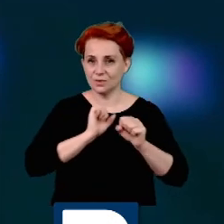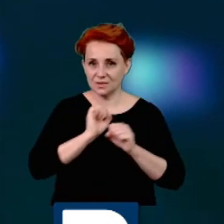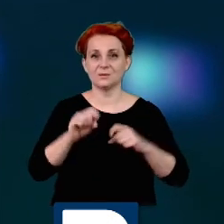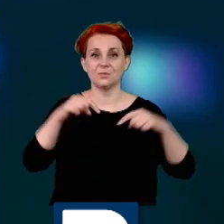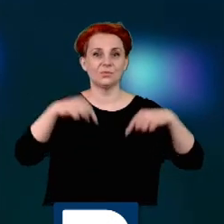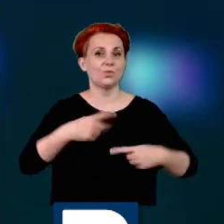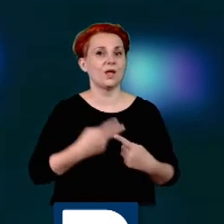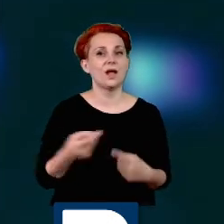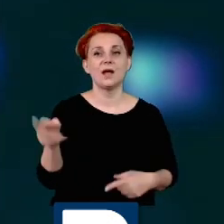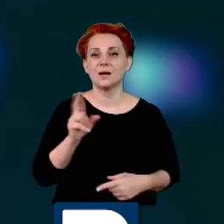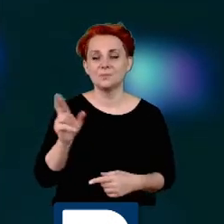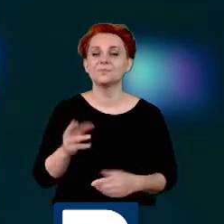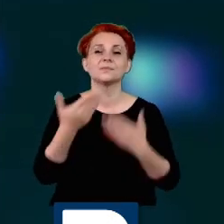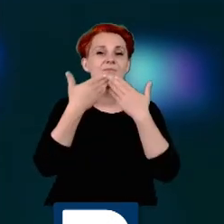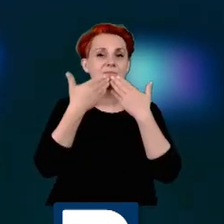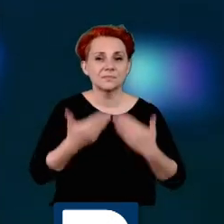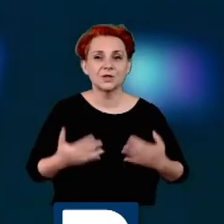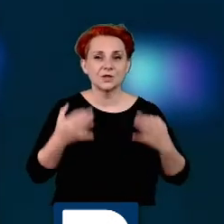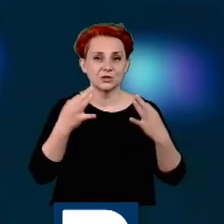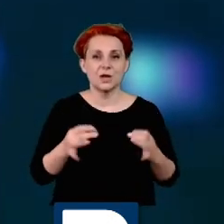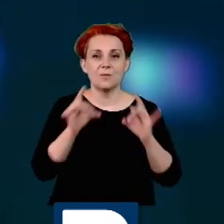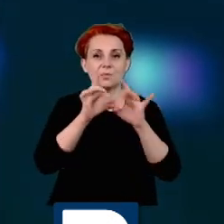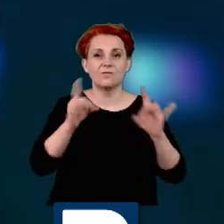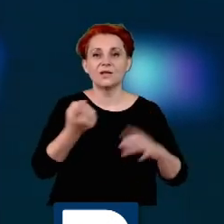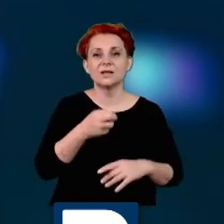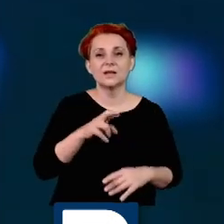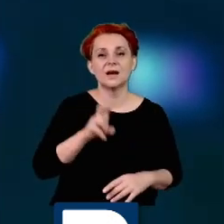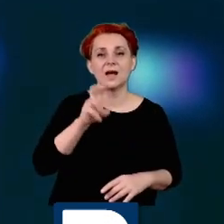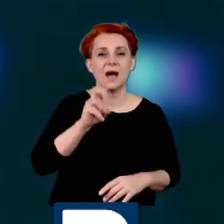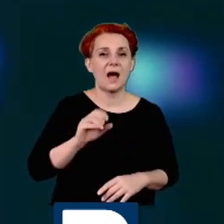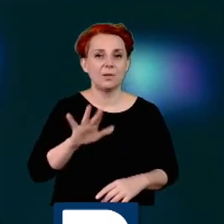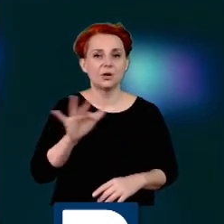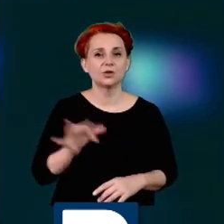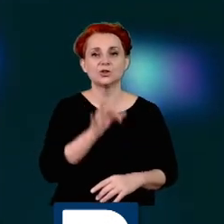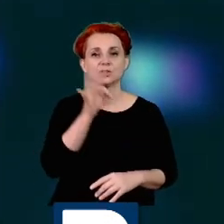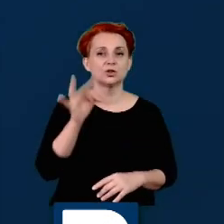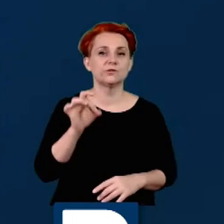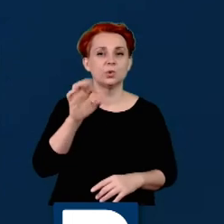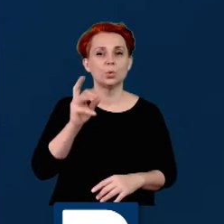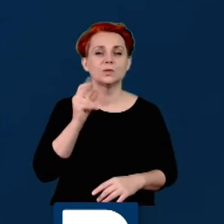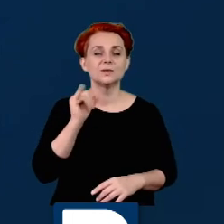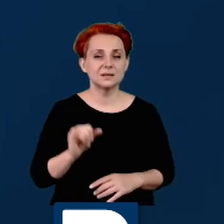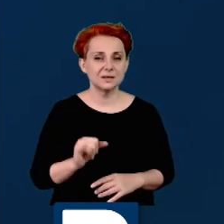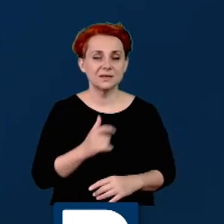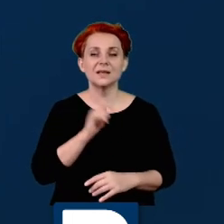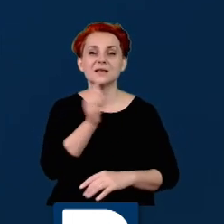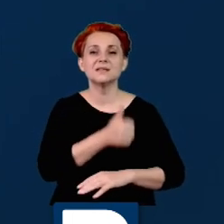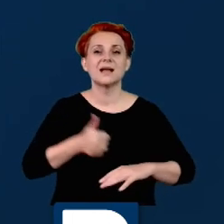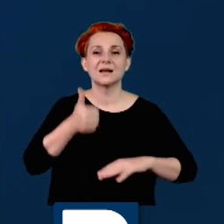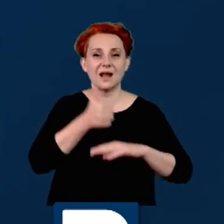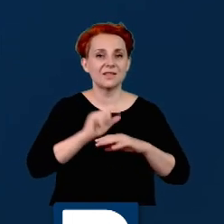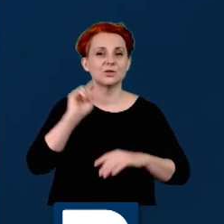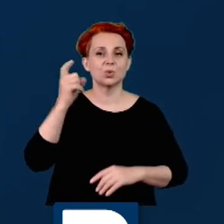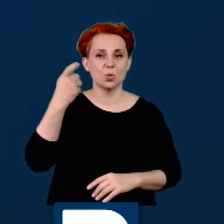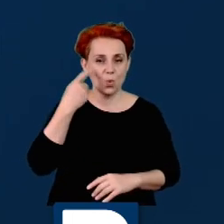Republika. Dziękuję za dzisiejsze. Pan profesor, doktor habilitowany Krzysztof Marian Górski, sekretarz